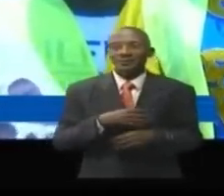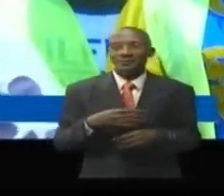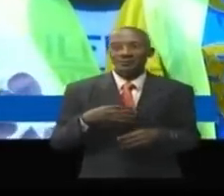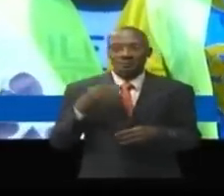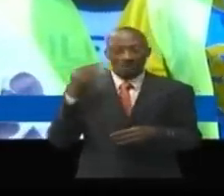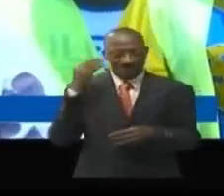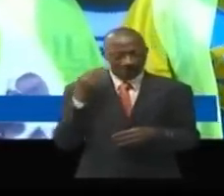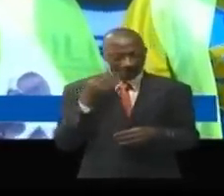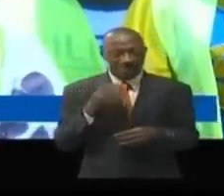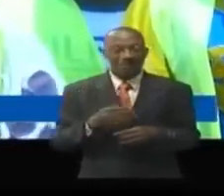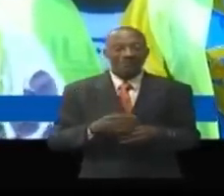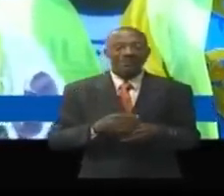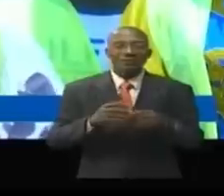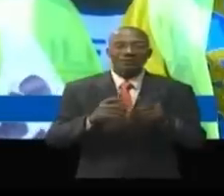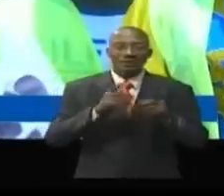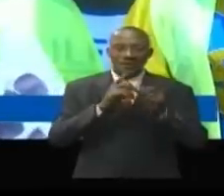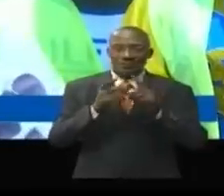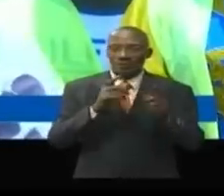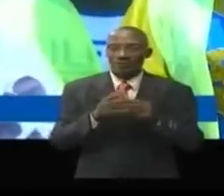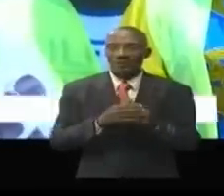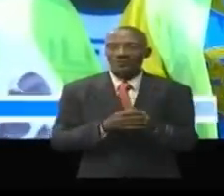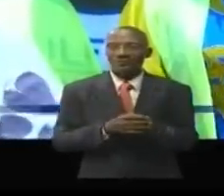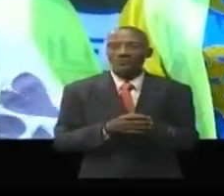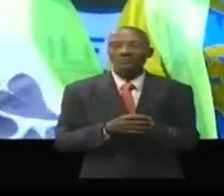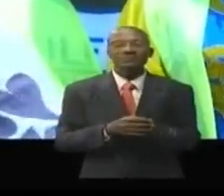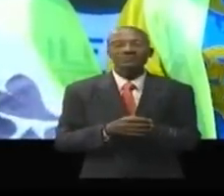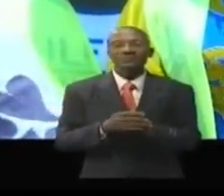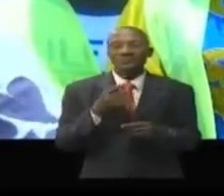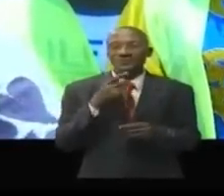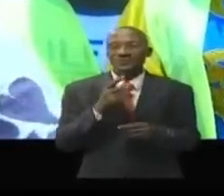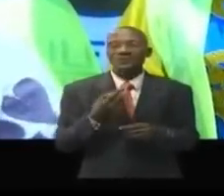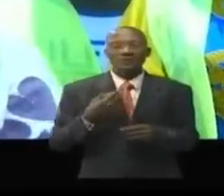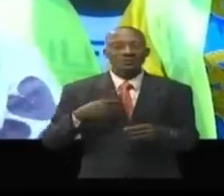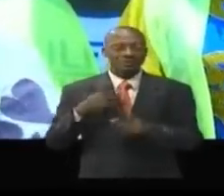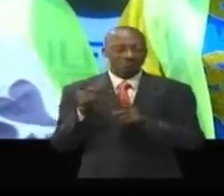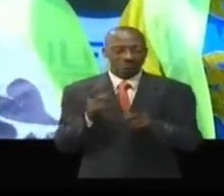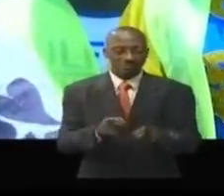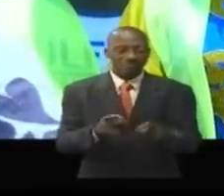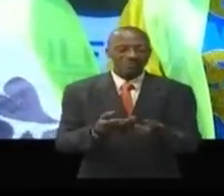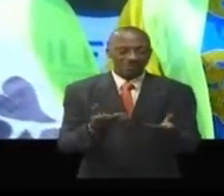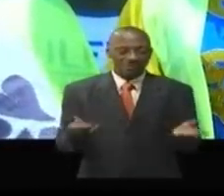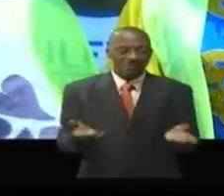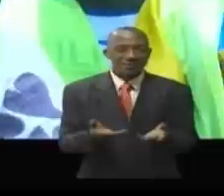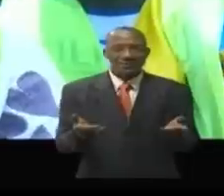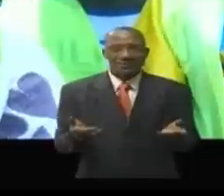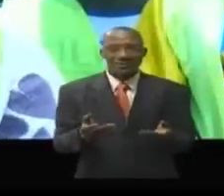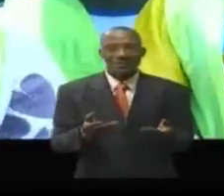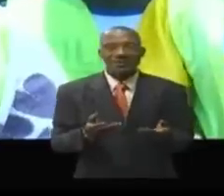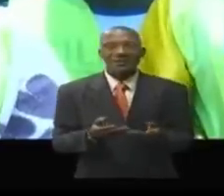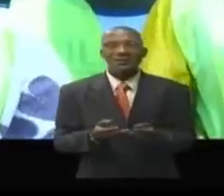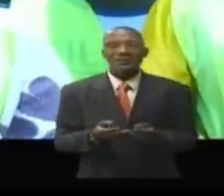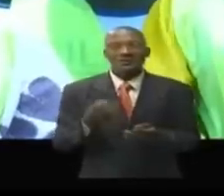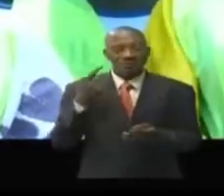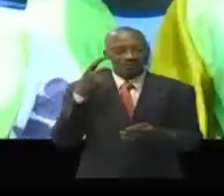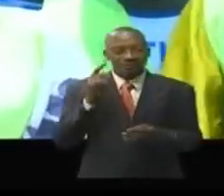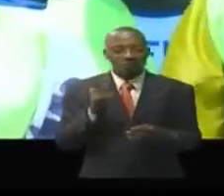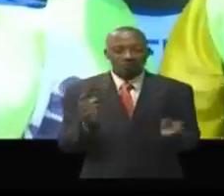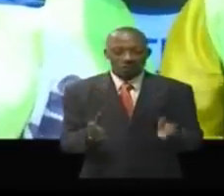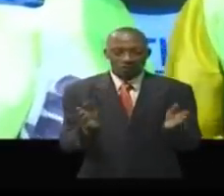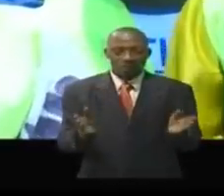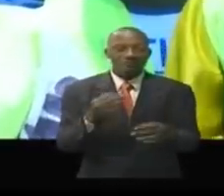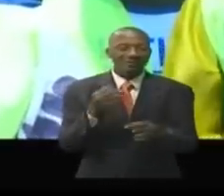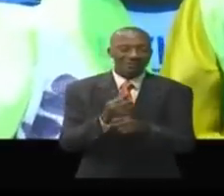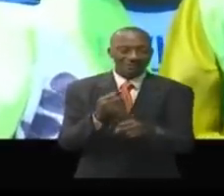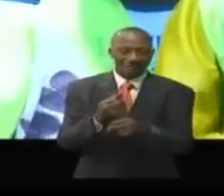a également décidé d'élargir les centres pour l'accueil de, d'autres cas de maladies. Nous sommes dans une